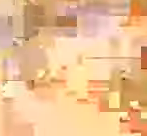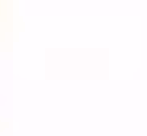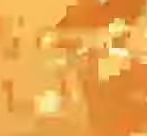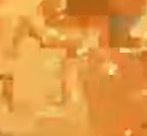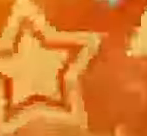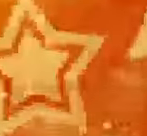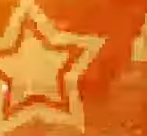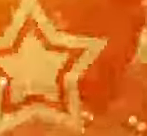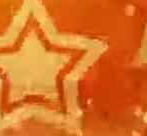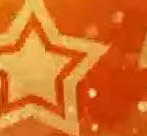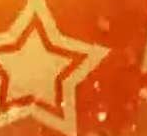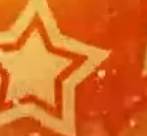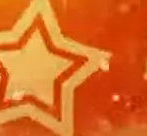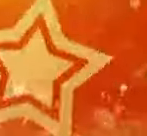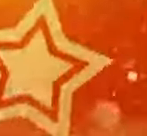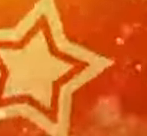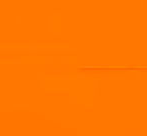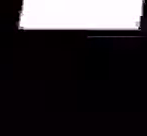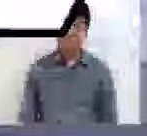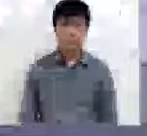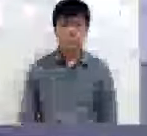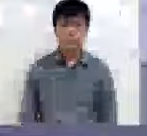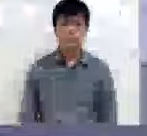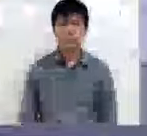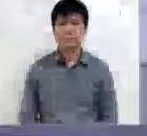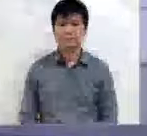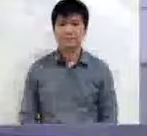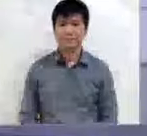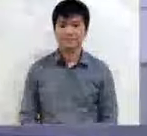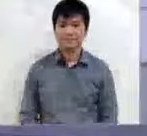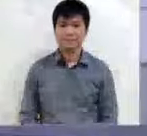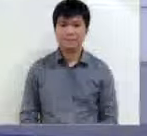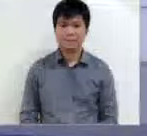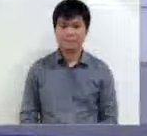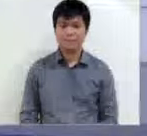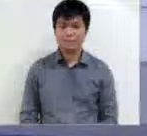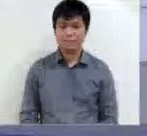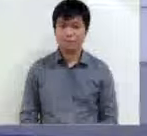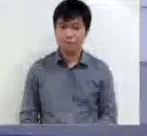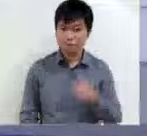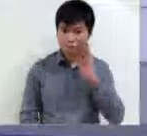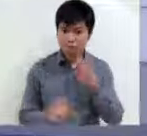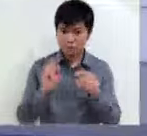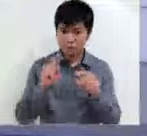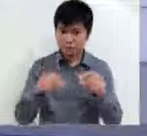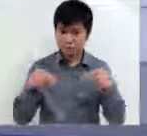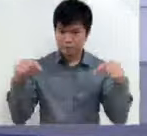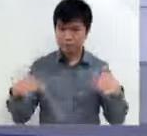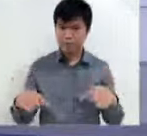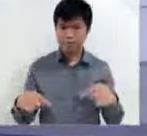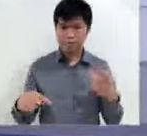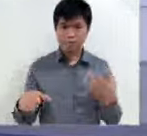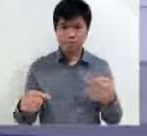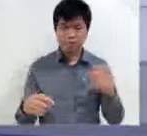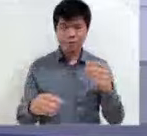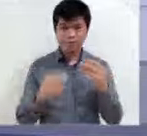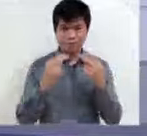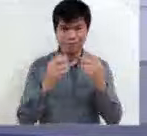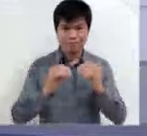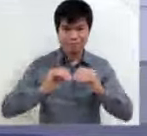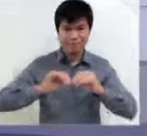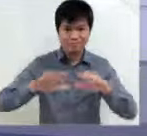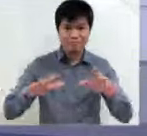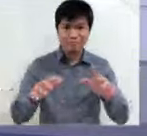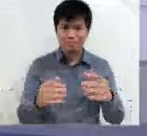showbiz? Eto na nga! Mga kapatid, eto na nga. Nababalita ngayon ang hiwalayan ni